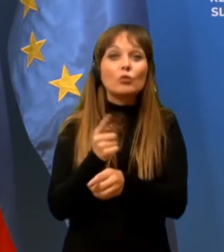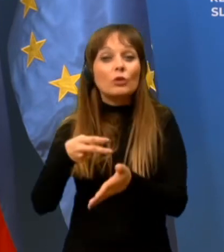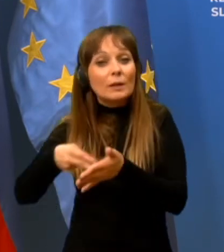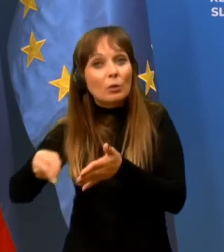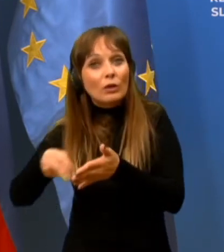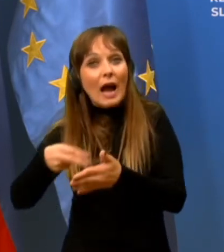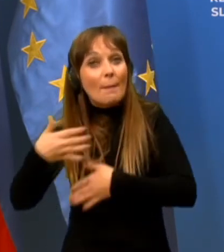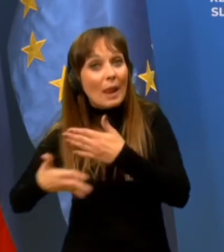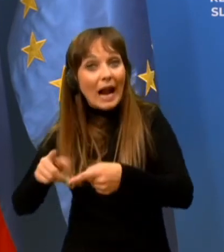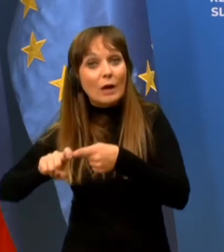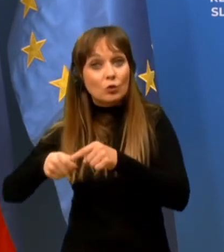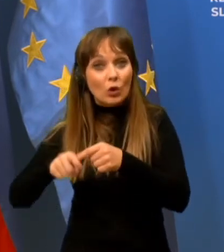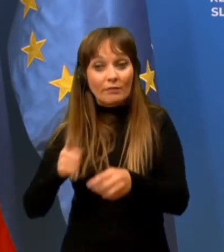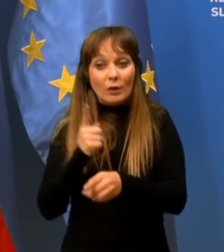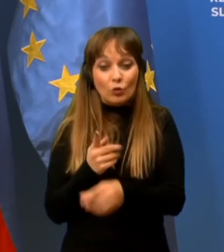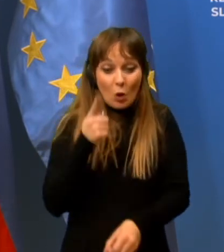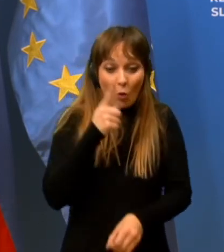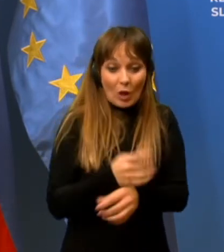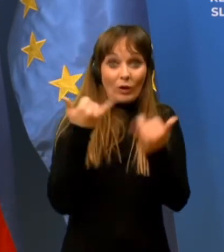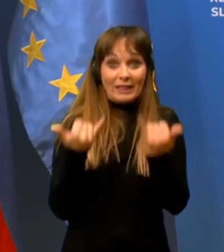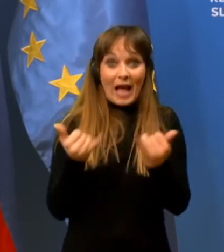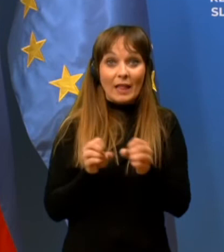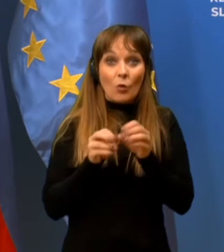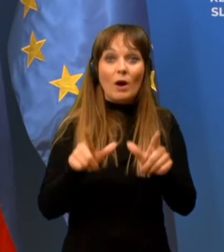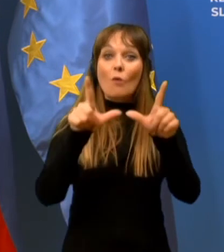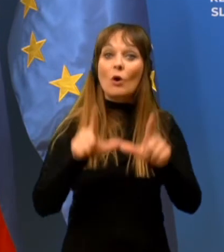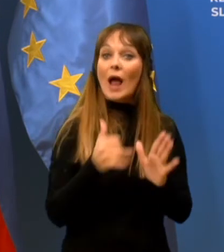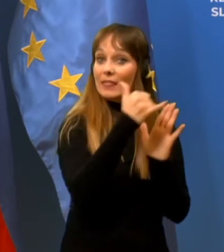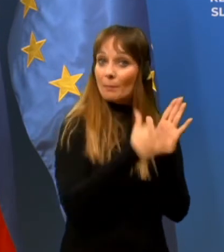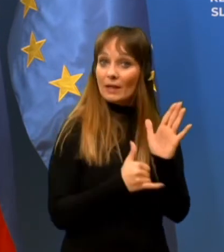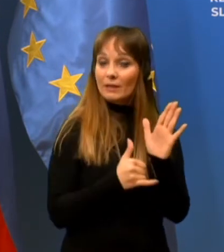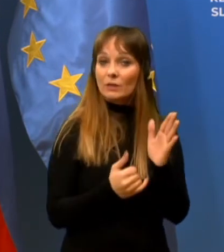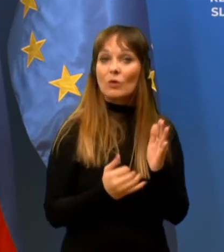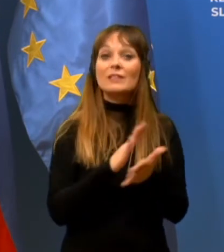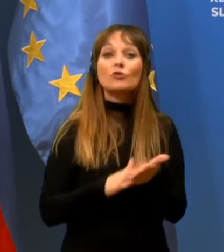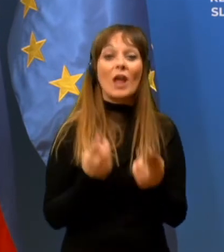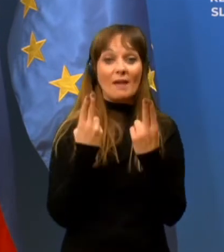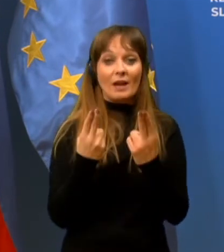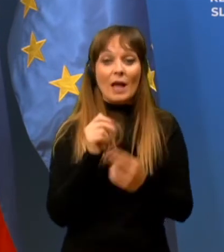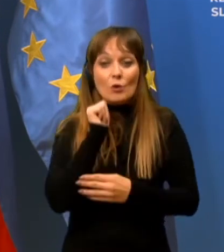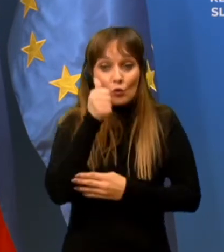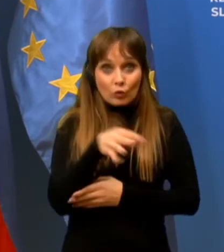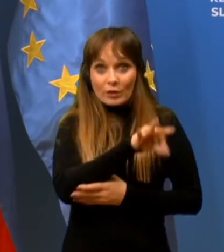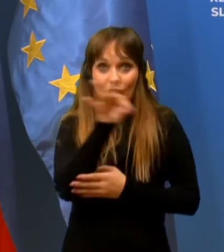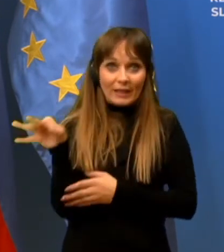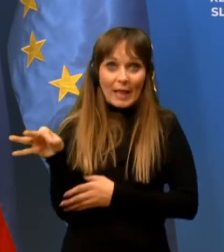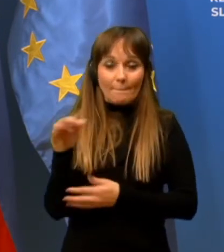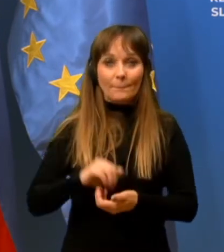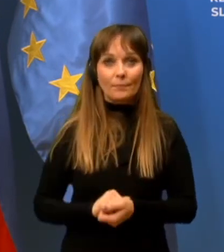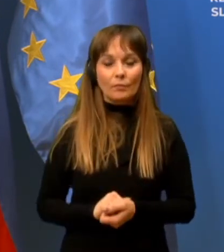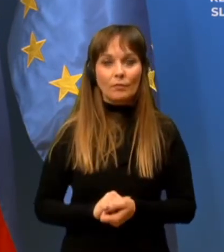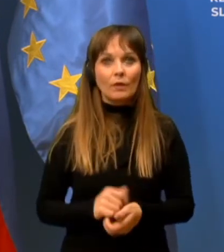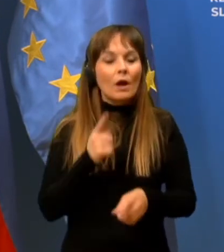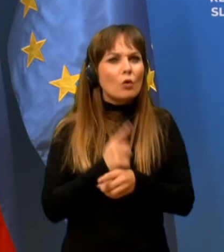in storitev in odlok je danes objavljen v uradnem listu, veljati pa začne z jutrišnjim dnem.